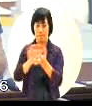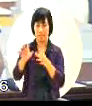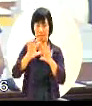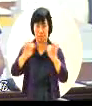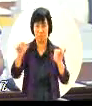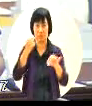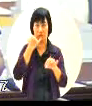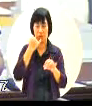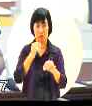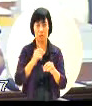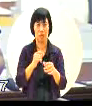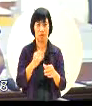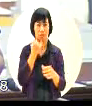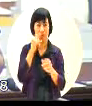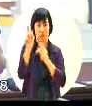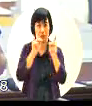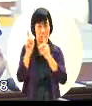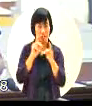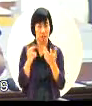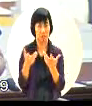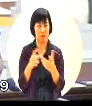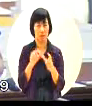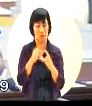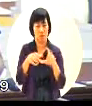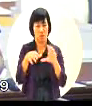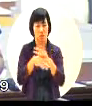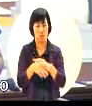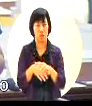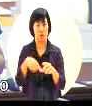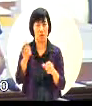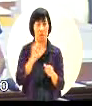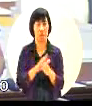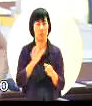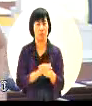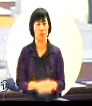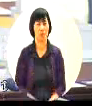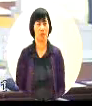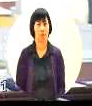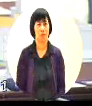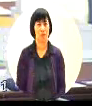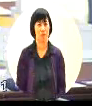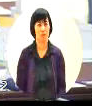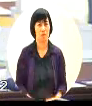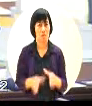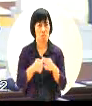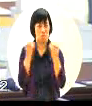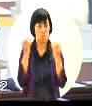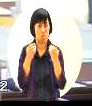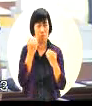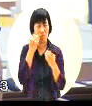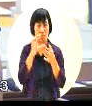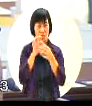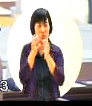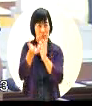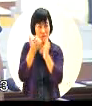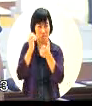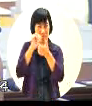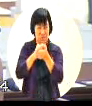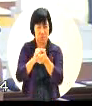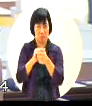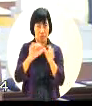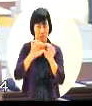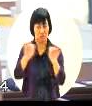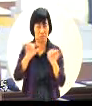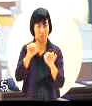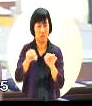个用公墓这所在来使用，啊，唔免去共征收遐预定地，希望要收